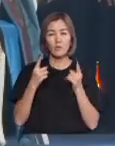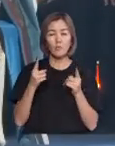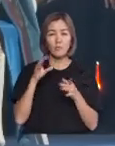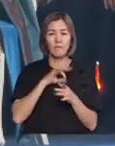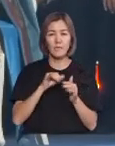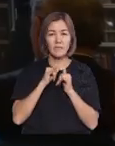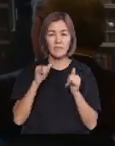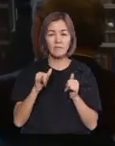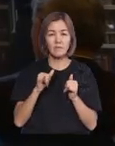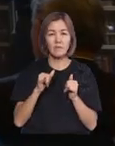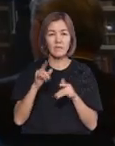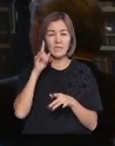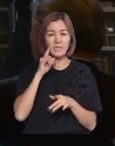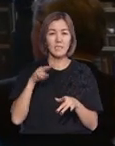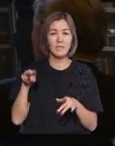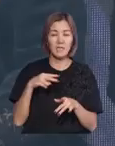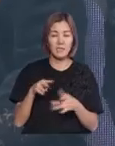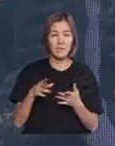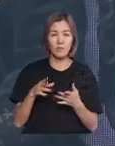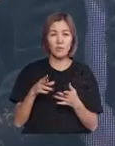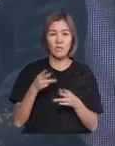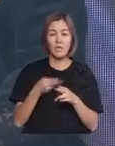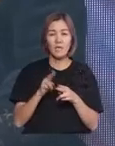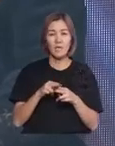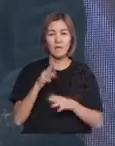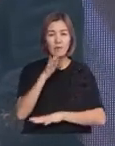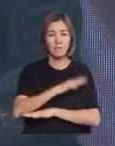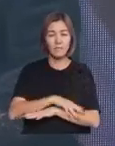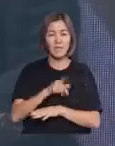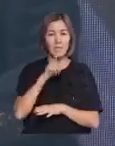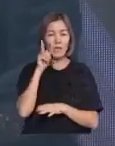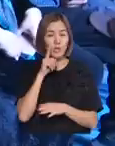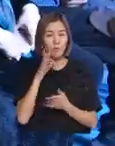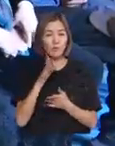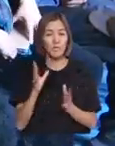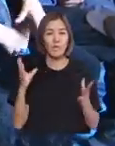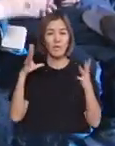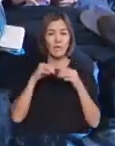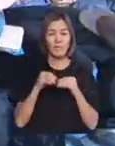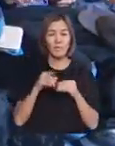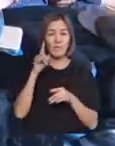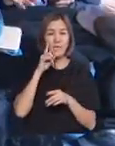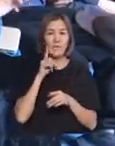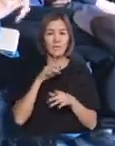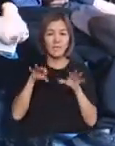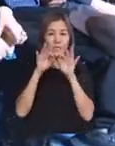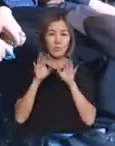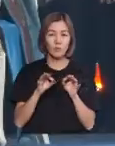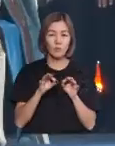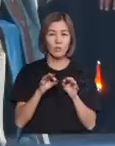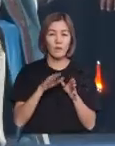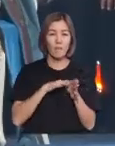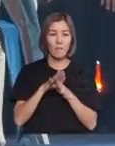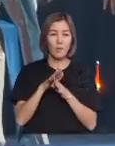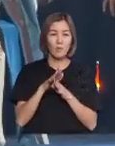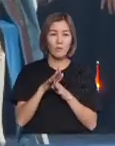вклад в развитие отечественной литературы, а также воспитание молодежи. Это соревнование, объединившее казахское искусство в одно целое,